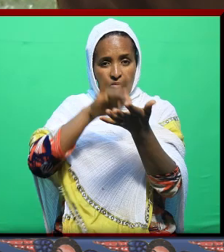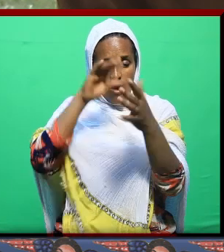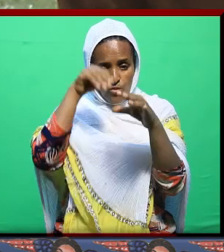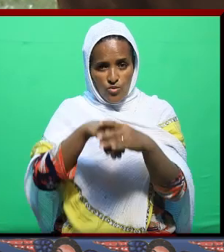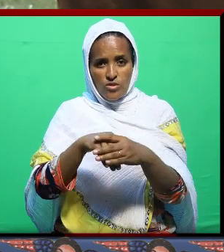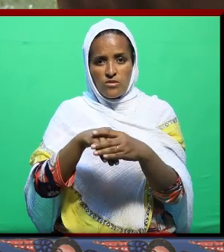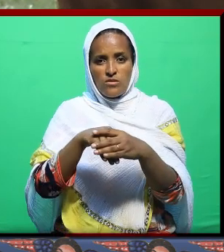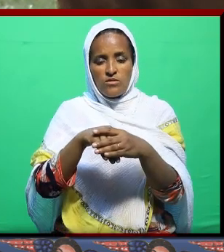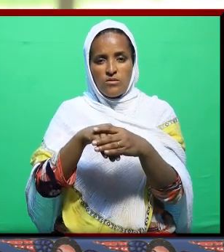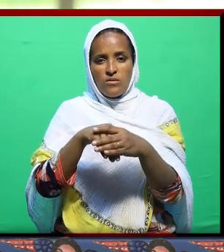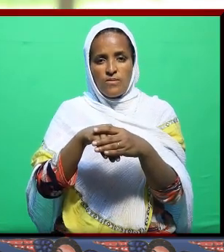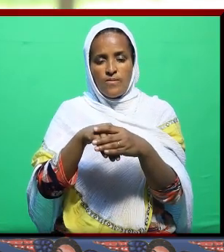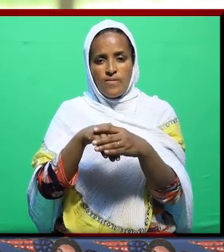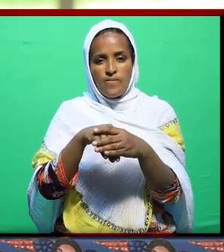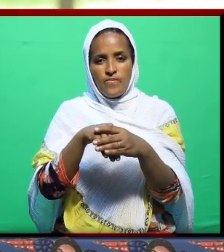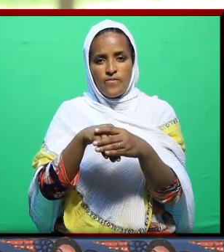ከነዚህ መካከል